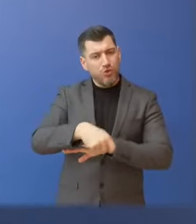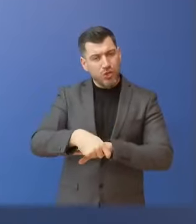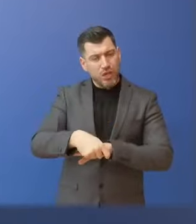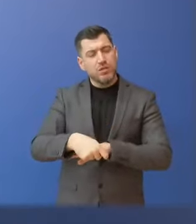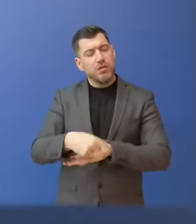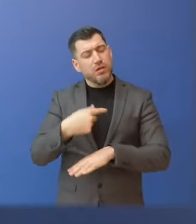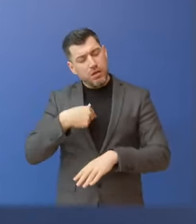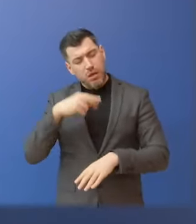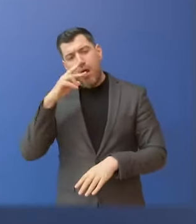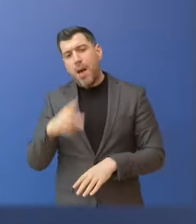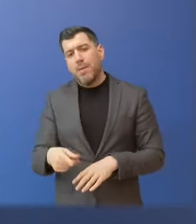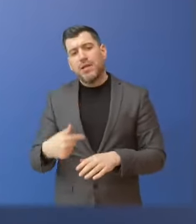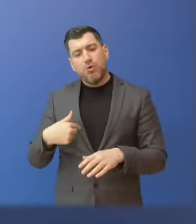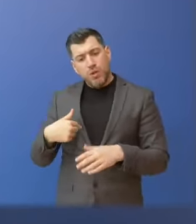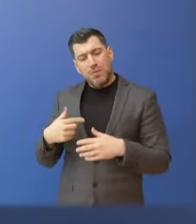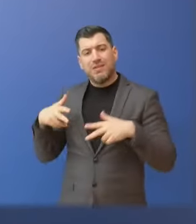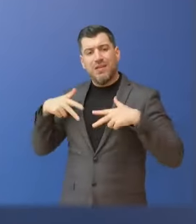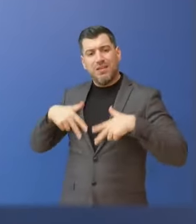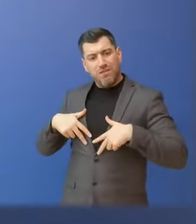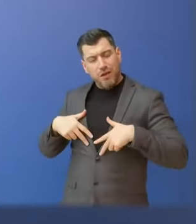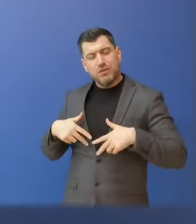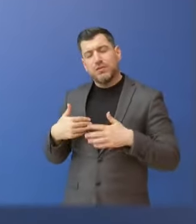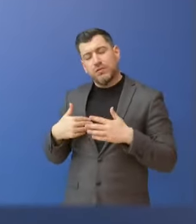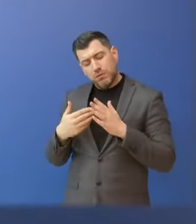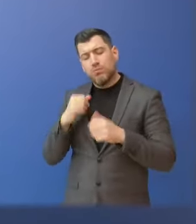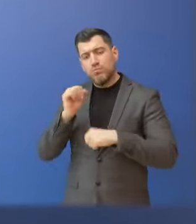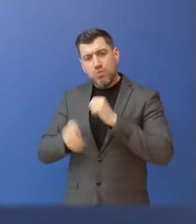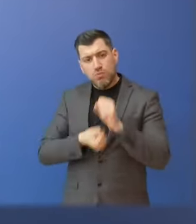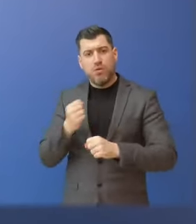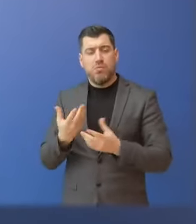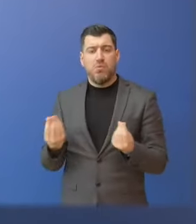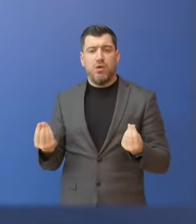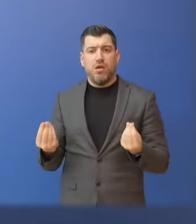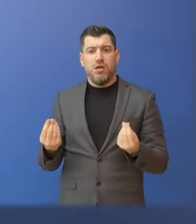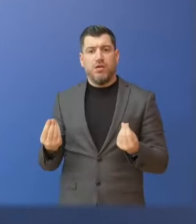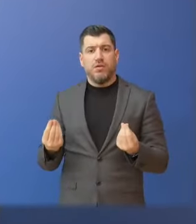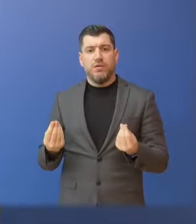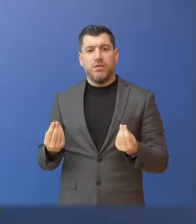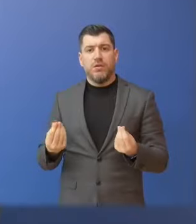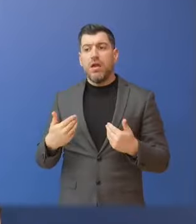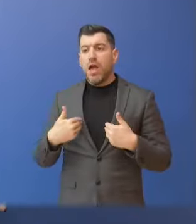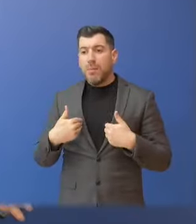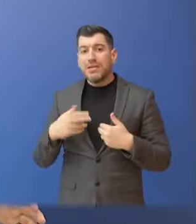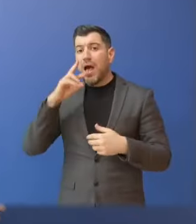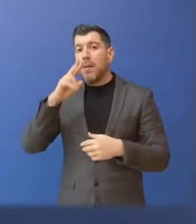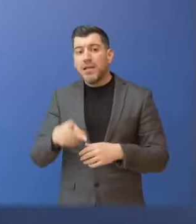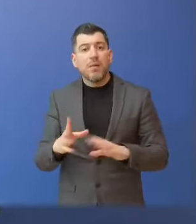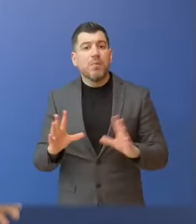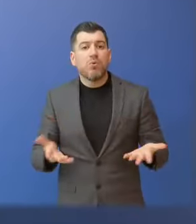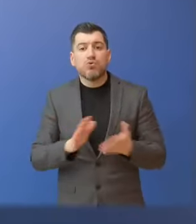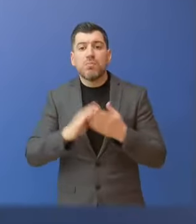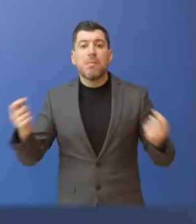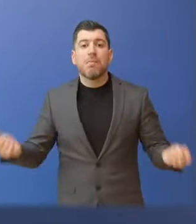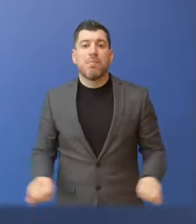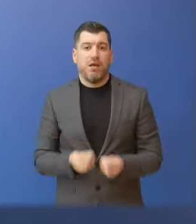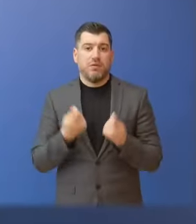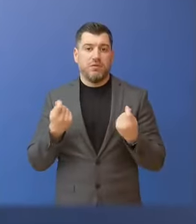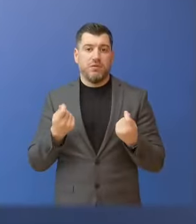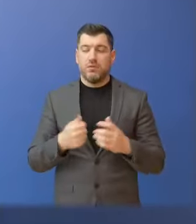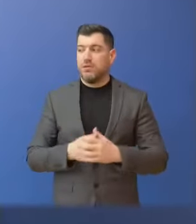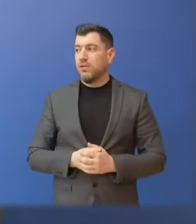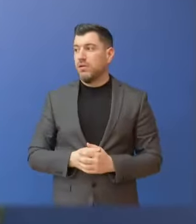δικαστηρίων και όλα τα και όλα τα υπόλοιπα άρα εμείς προσπαθούμε να απαντάμε με πολιτικές και με πράξεις αυτό λέω και τίποτα